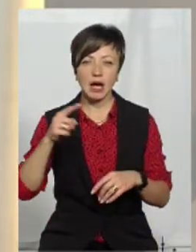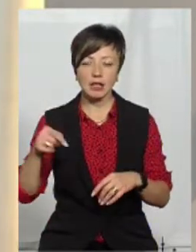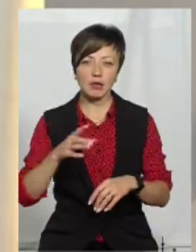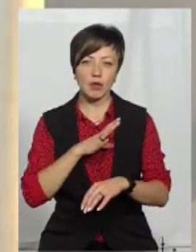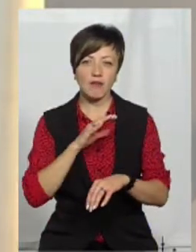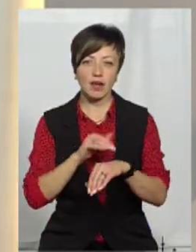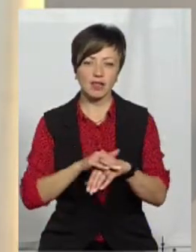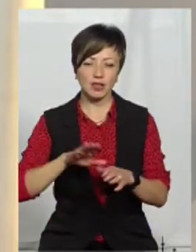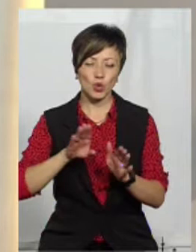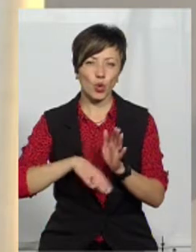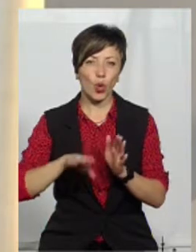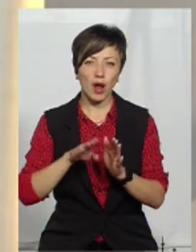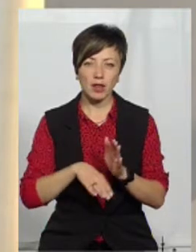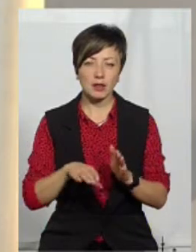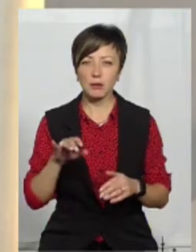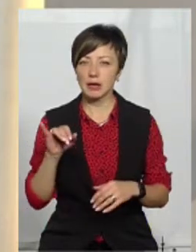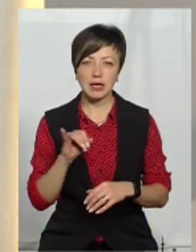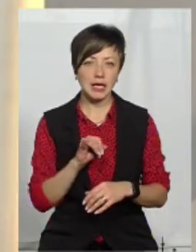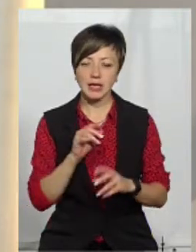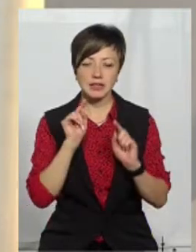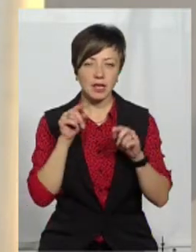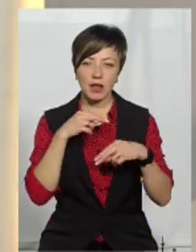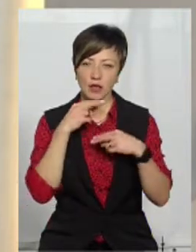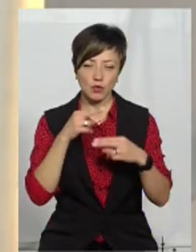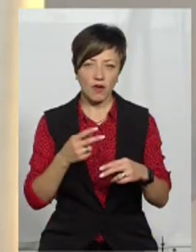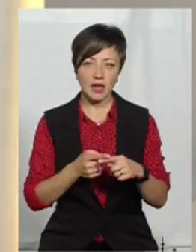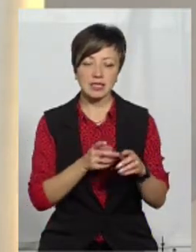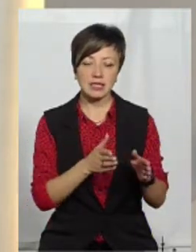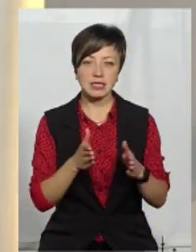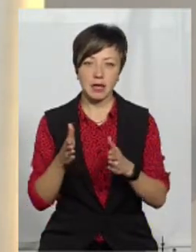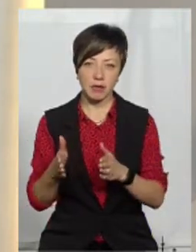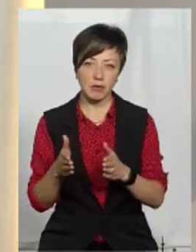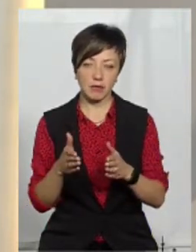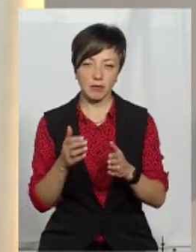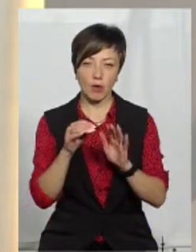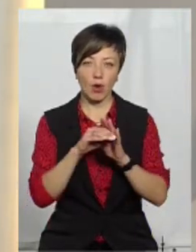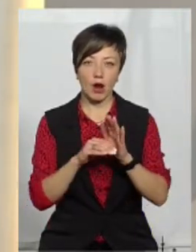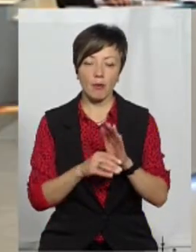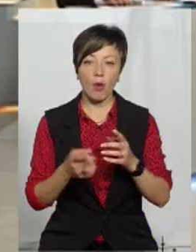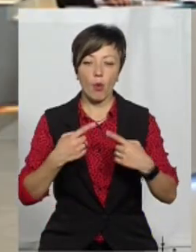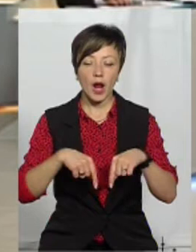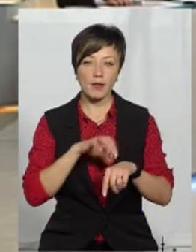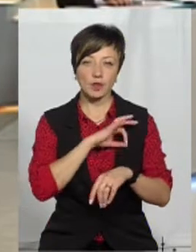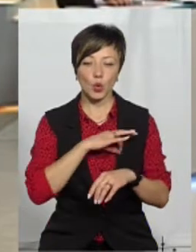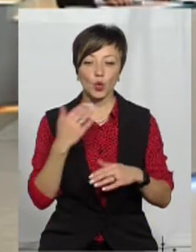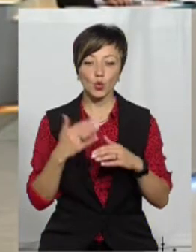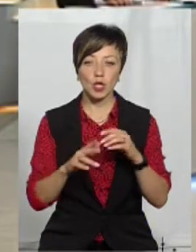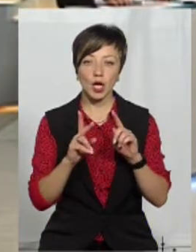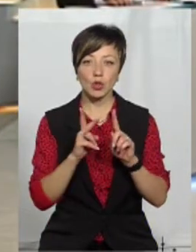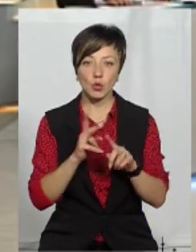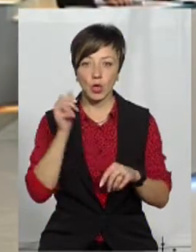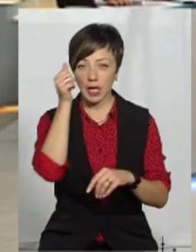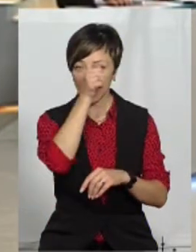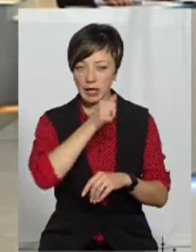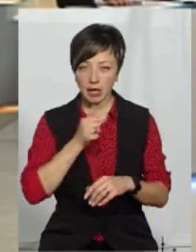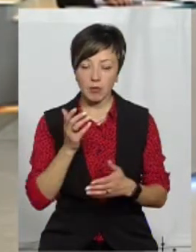фактично догорядними і майже не зверталися на їх увагу системно, принаймні, органи юстиції ДВС. Уже другий рік ми